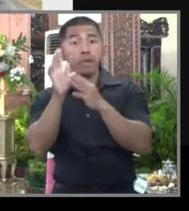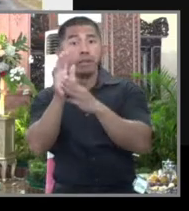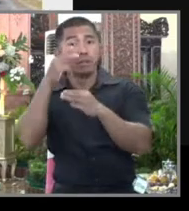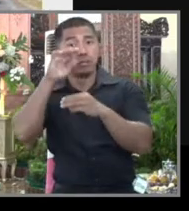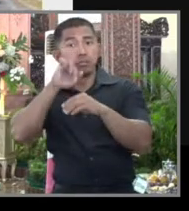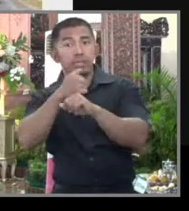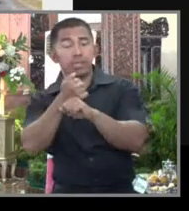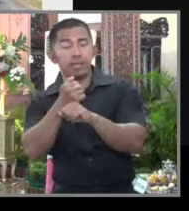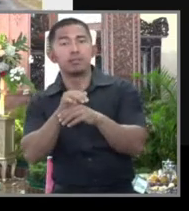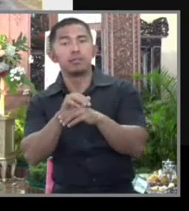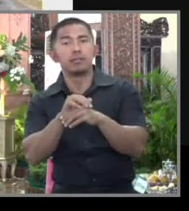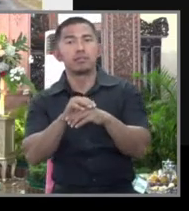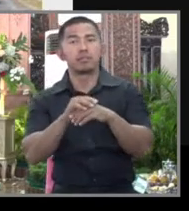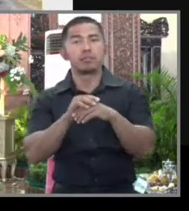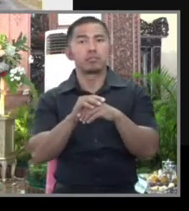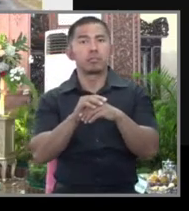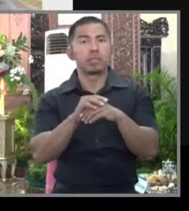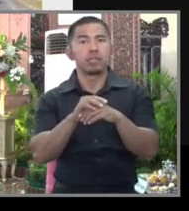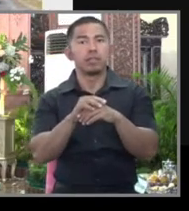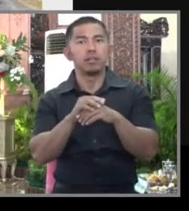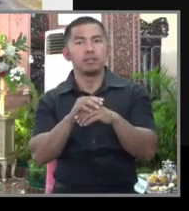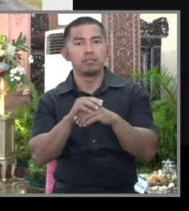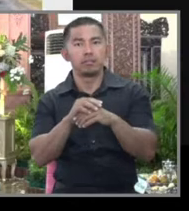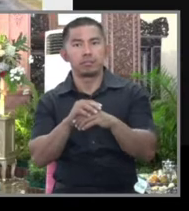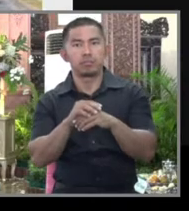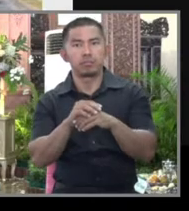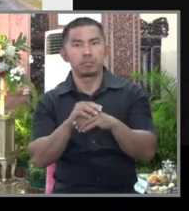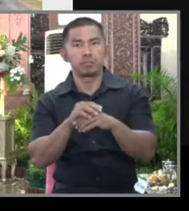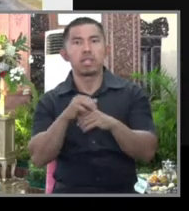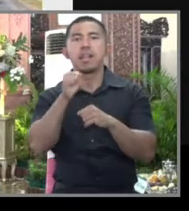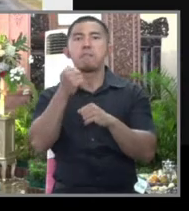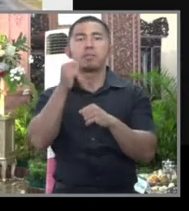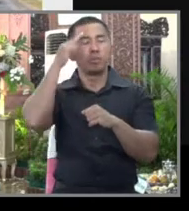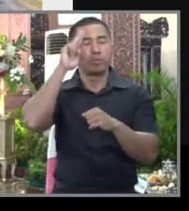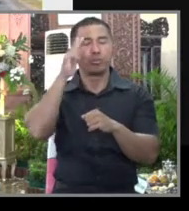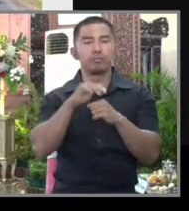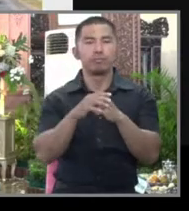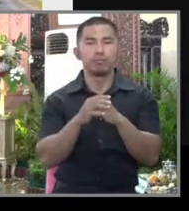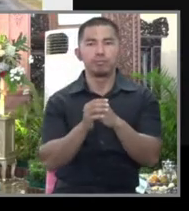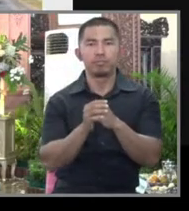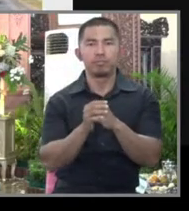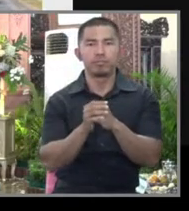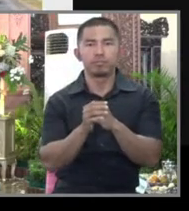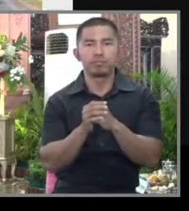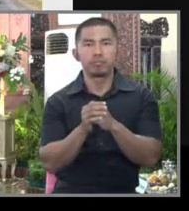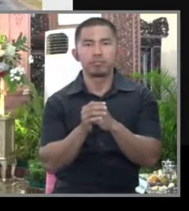bisa digunakan untuk satu sisi aja, tidak bisa untuk simpangan.